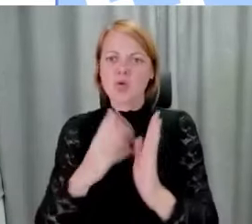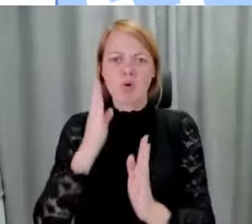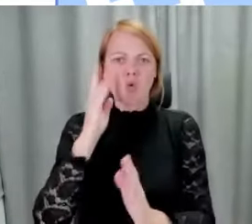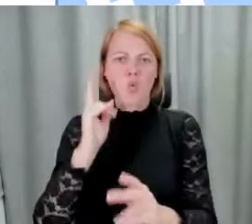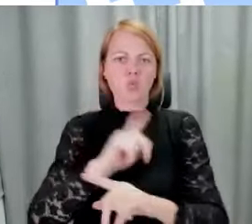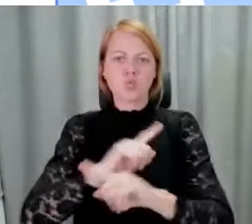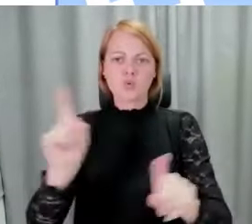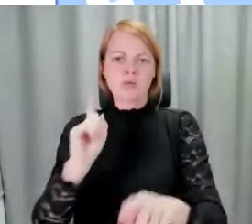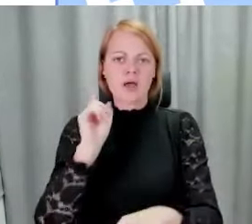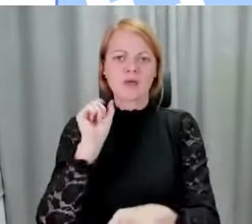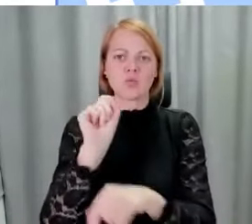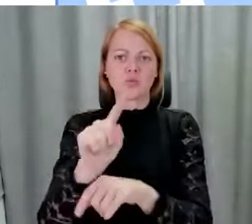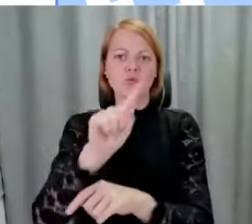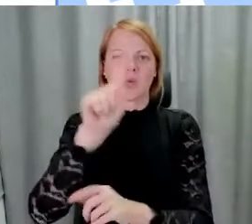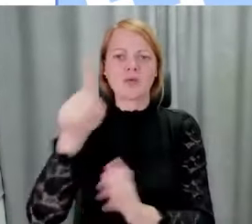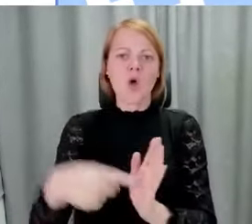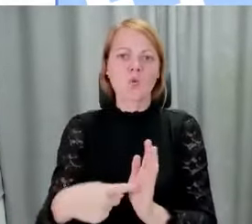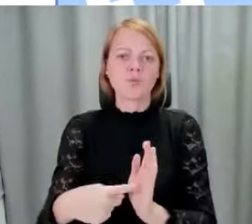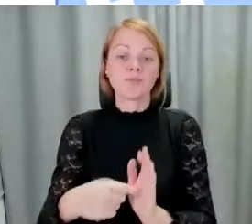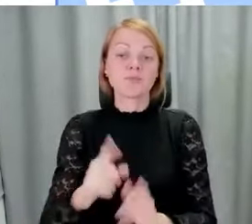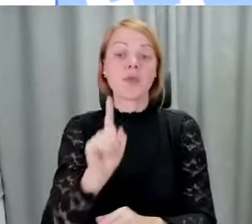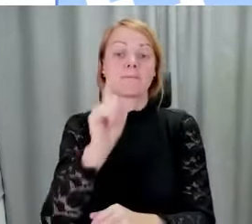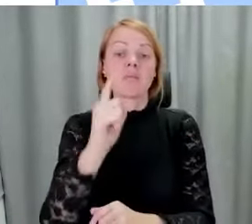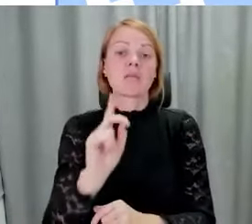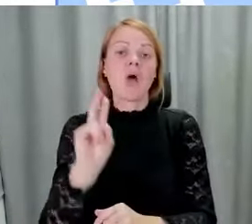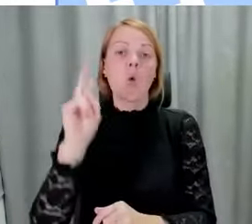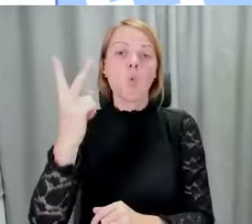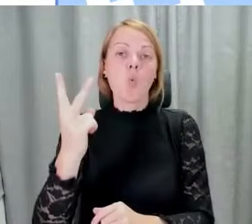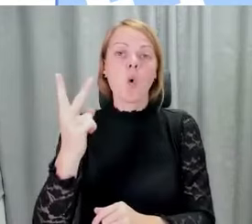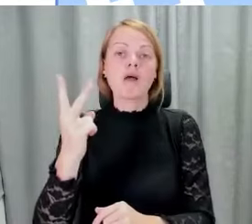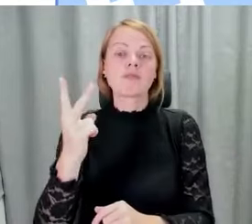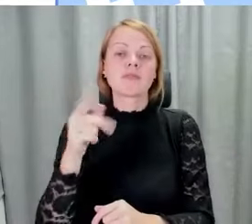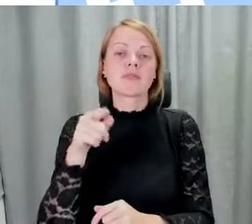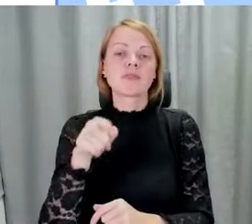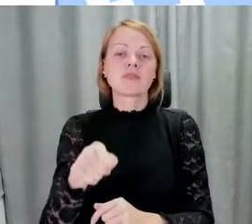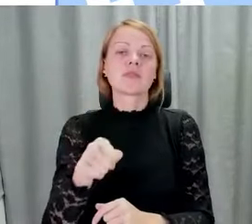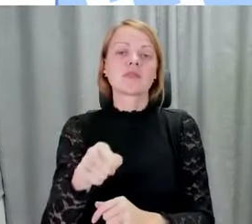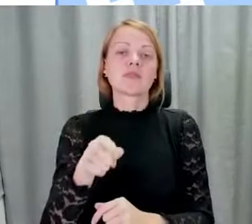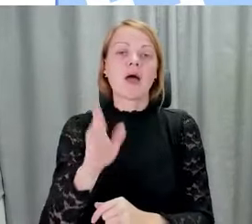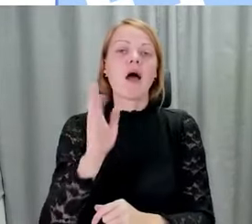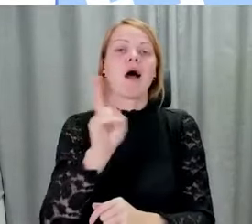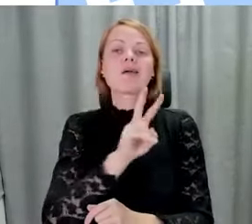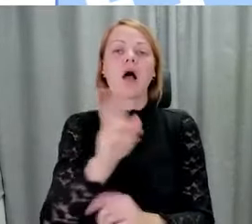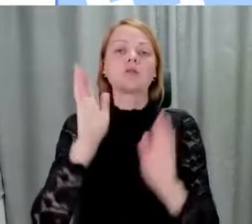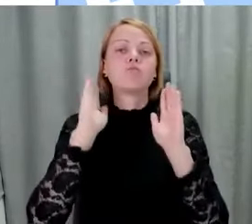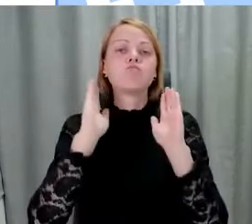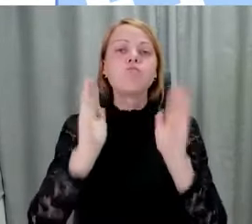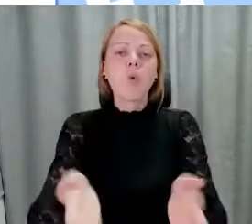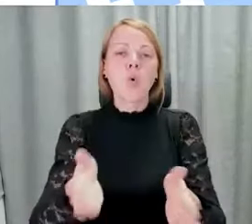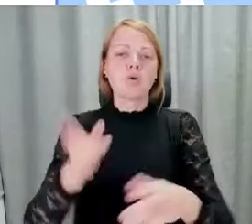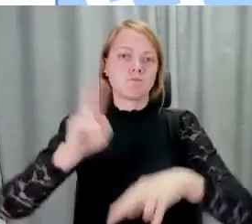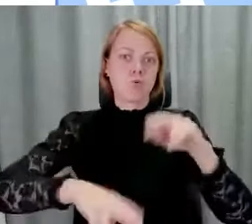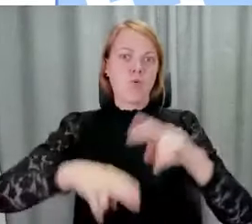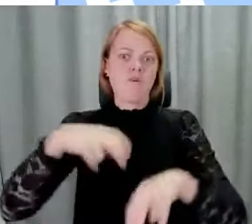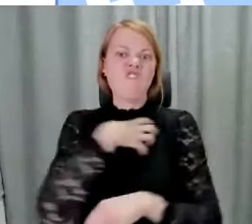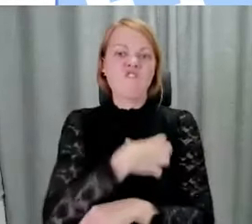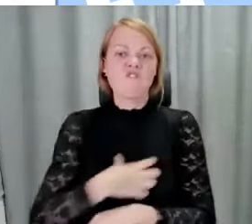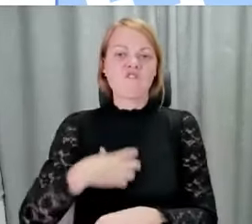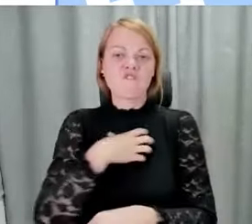atbildēšu. Tātad pirmā un otrā grupa ir tās, kas būs jābūvē. Proti, viņām būs